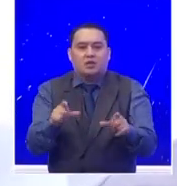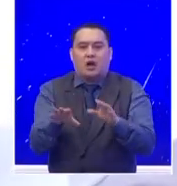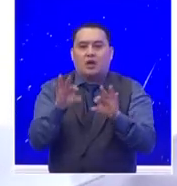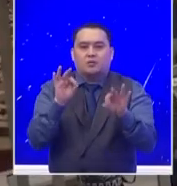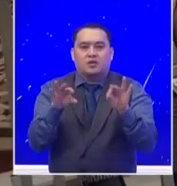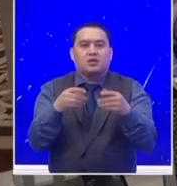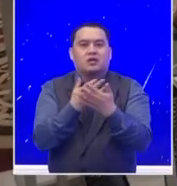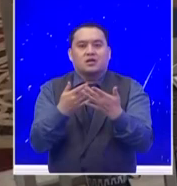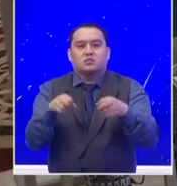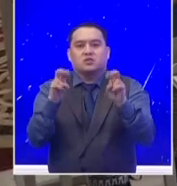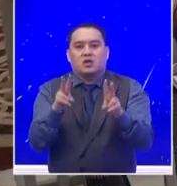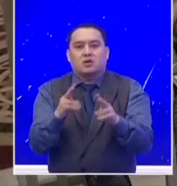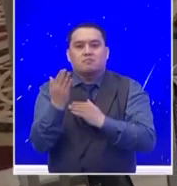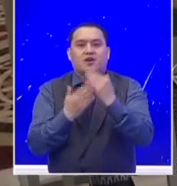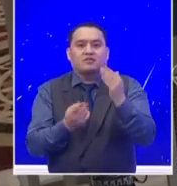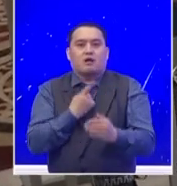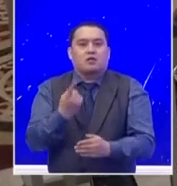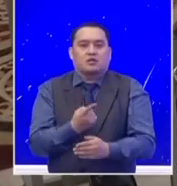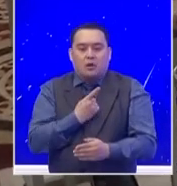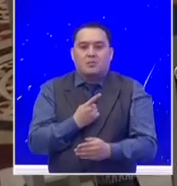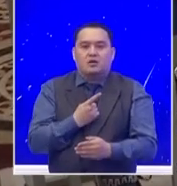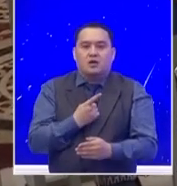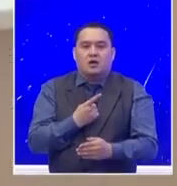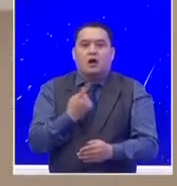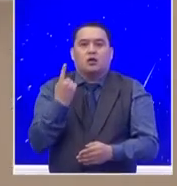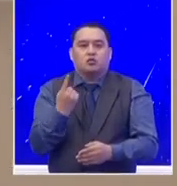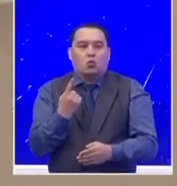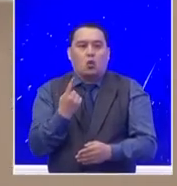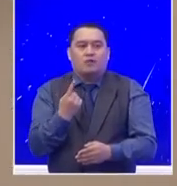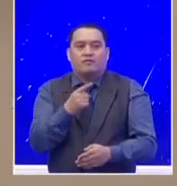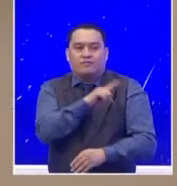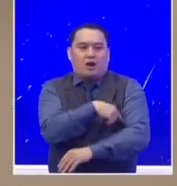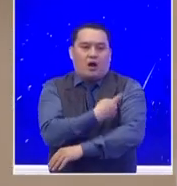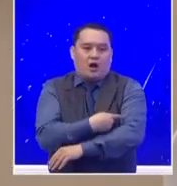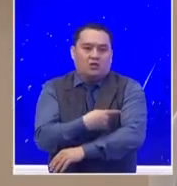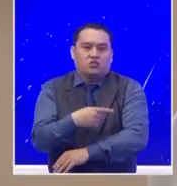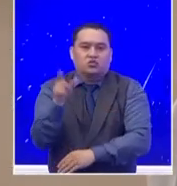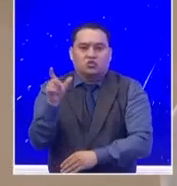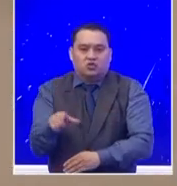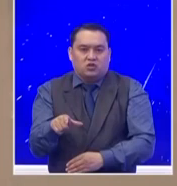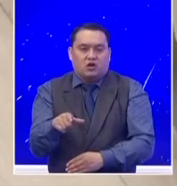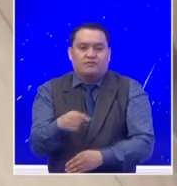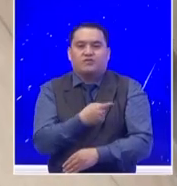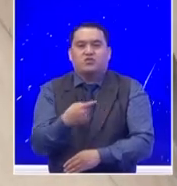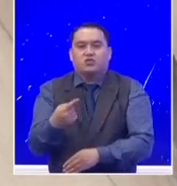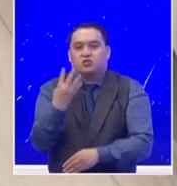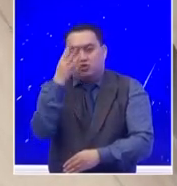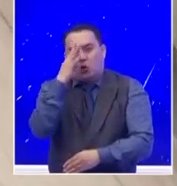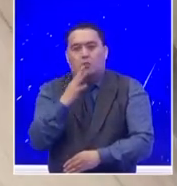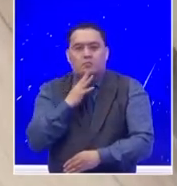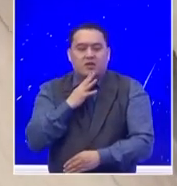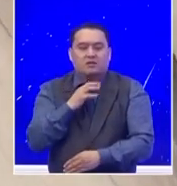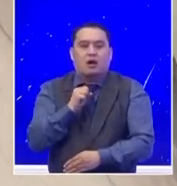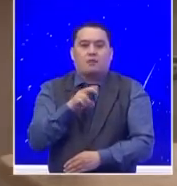несколько специалистов прошли повышение квалификации. Одной из них является врач-невропатолог-реабилитолог. В течение 4 месяцев